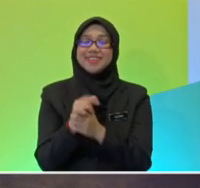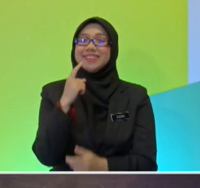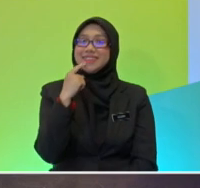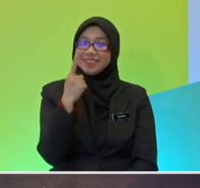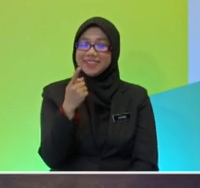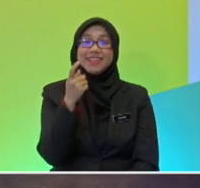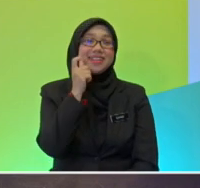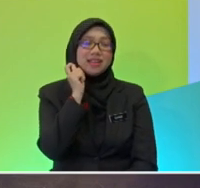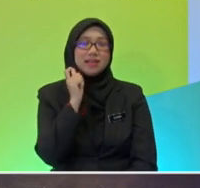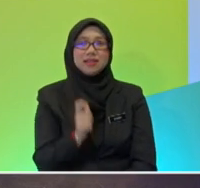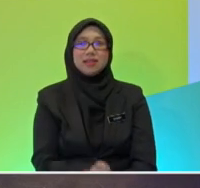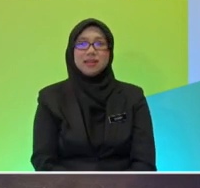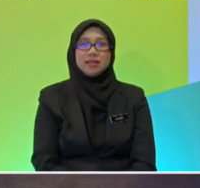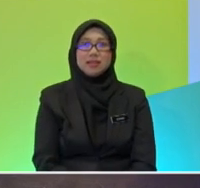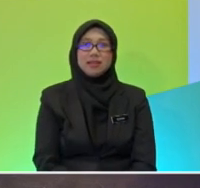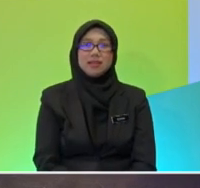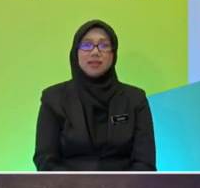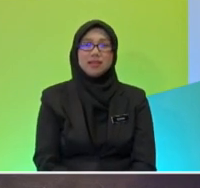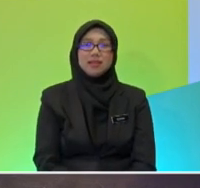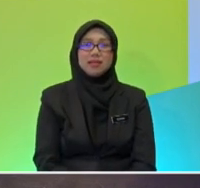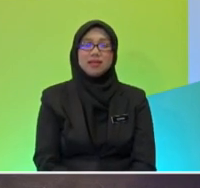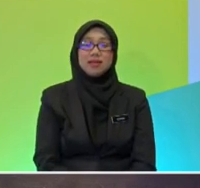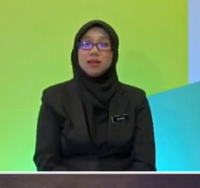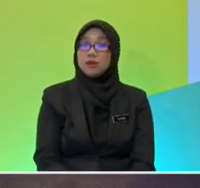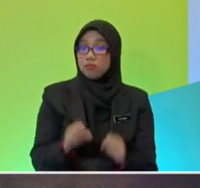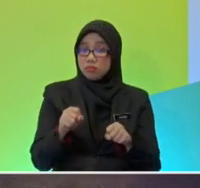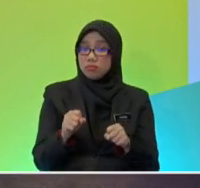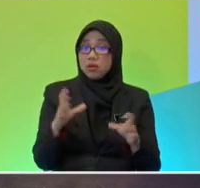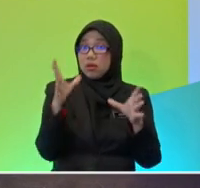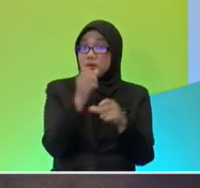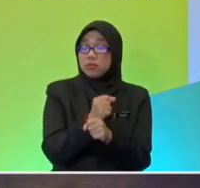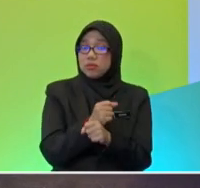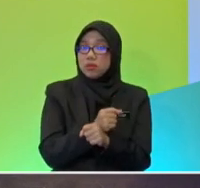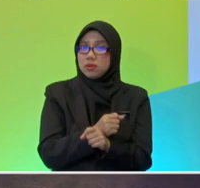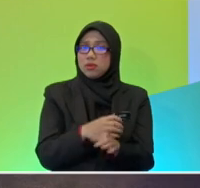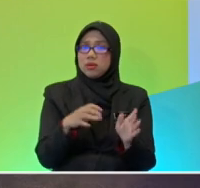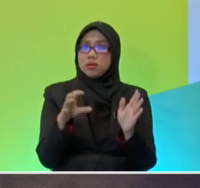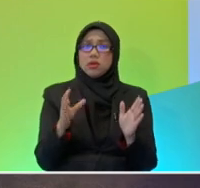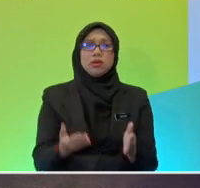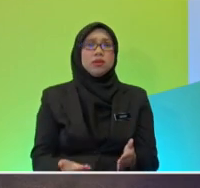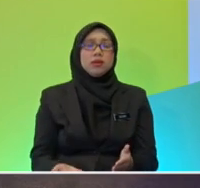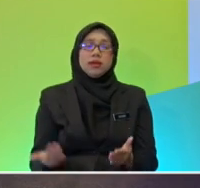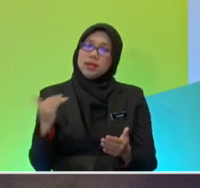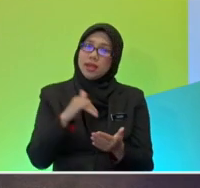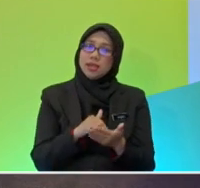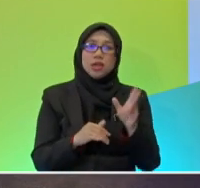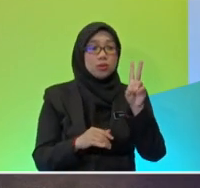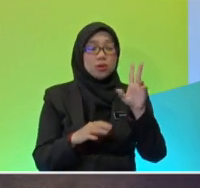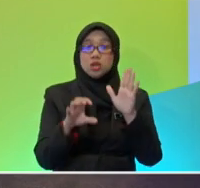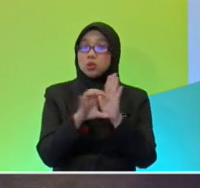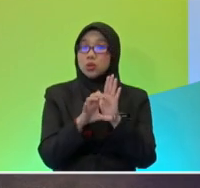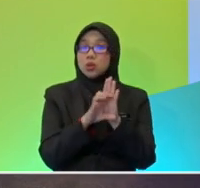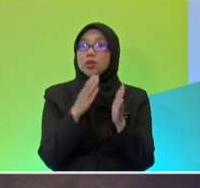Jawabannya contoh teladan yang baik dari nabi kita Muhammad Shallallahu Alaihi Wasallam